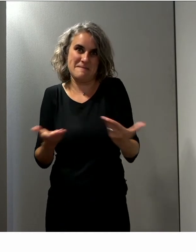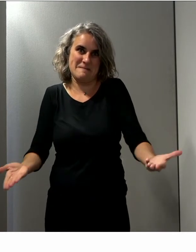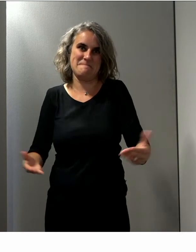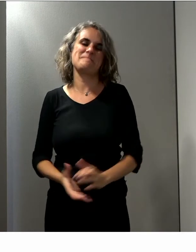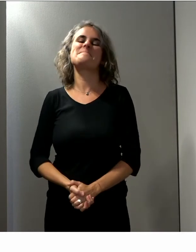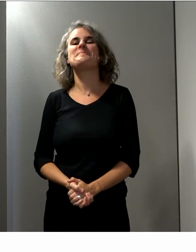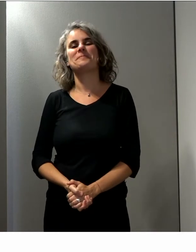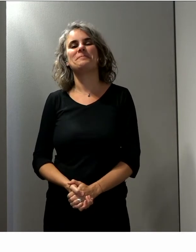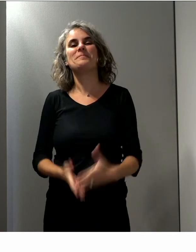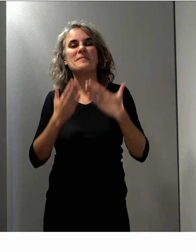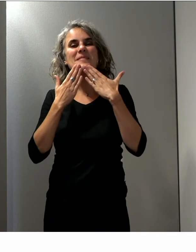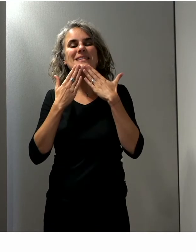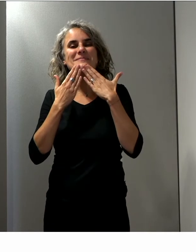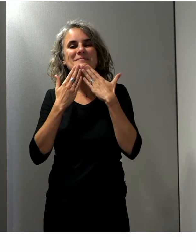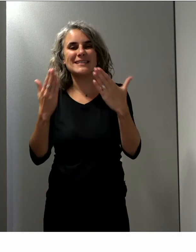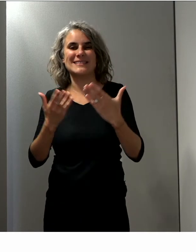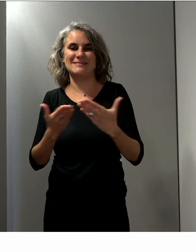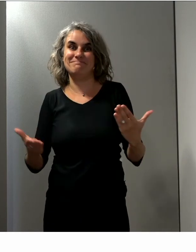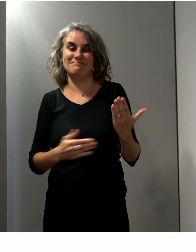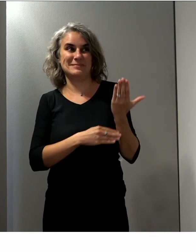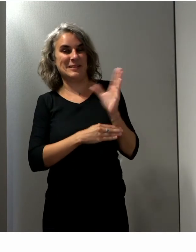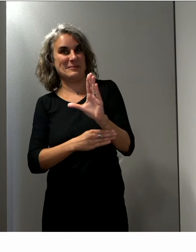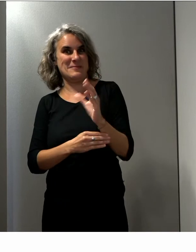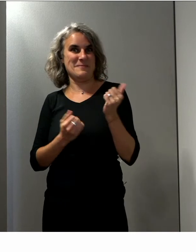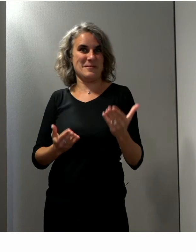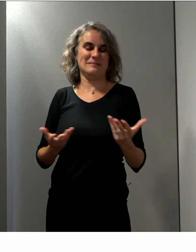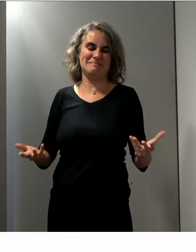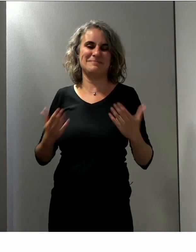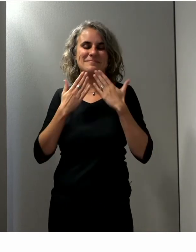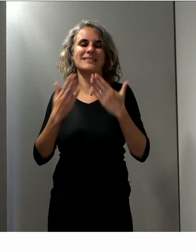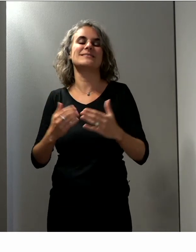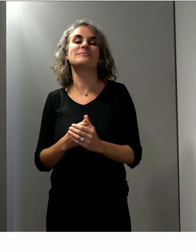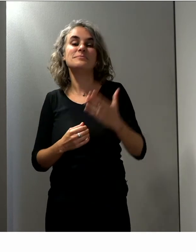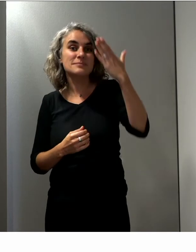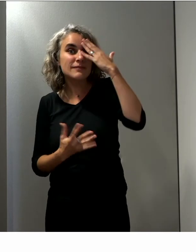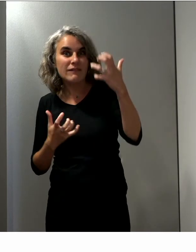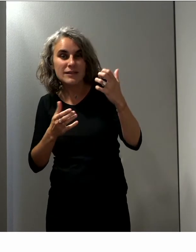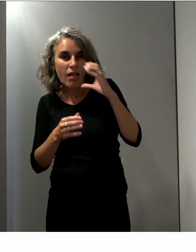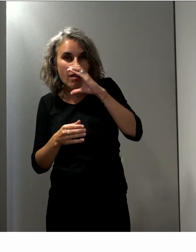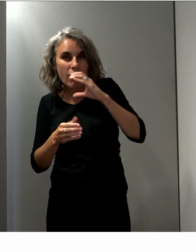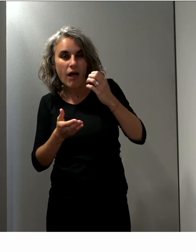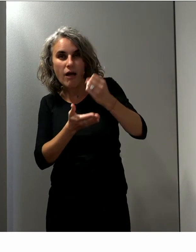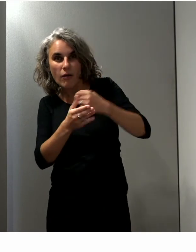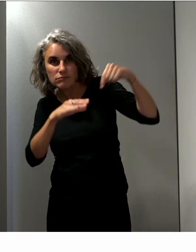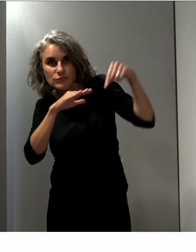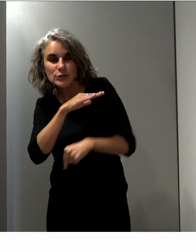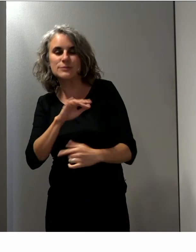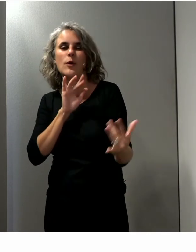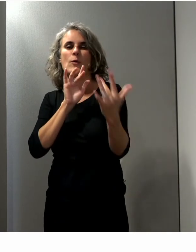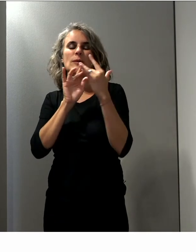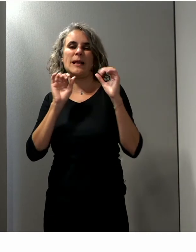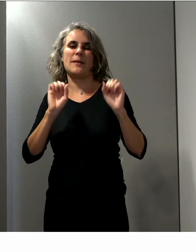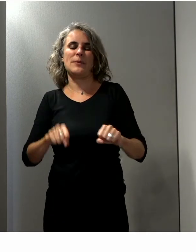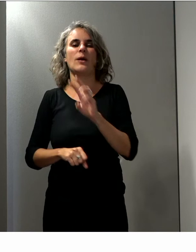aujourd'hui. Merci encore pour nous avoir permis de vous présenter notre projet. Et puis si vous voulez plus d'informations, n'hésitez pas à nous contacter